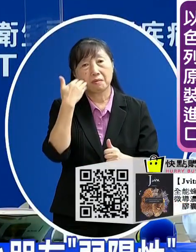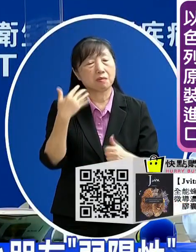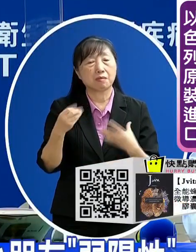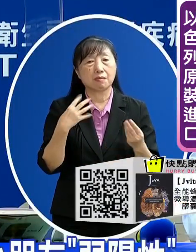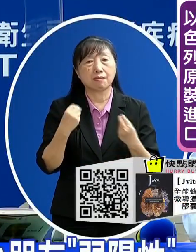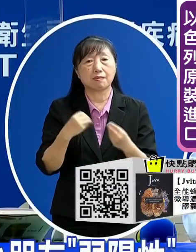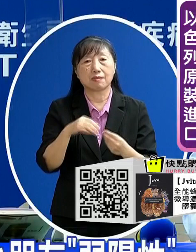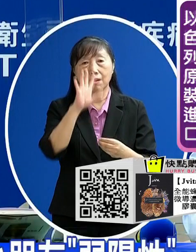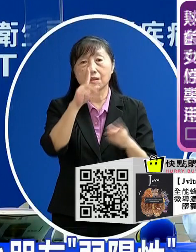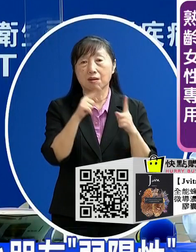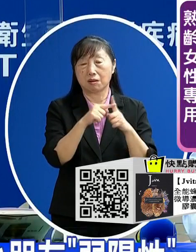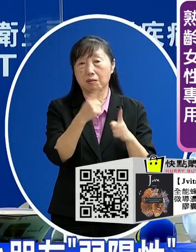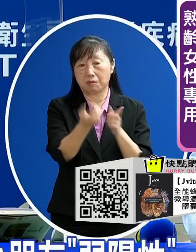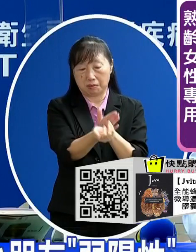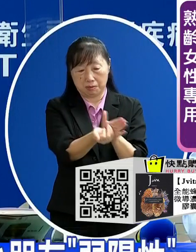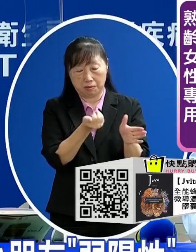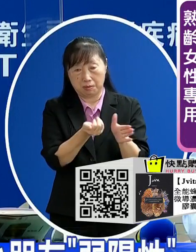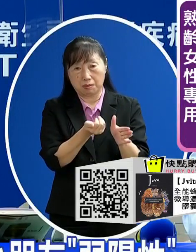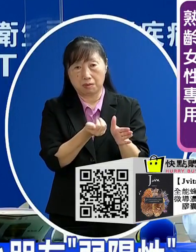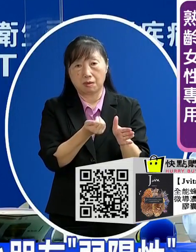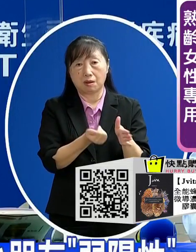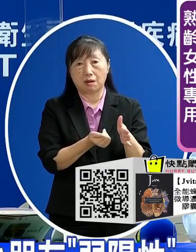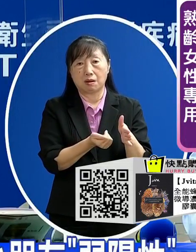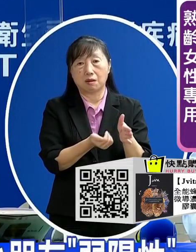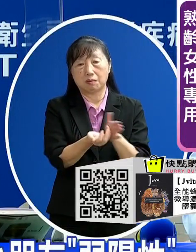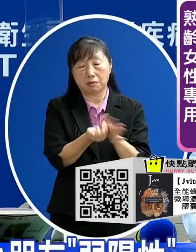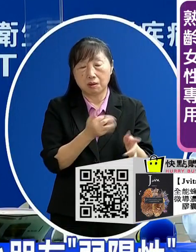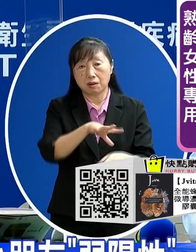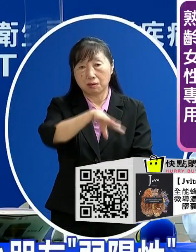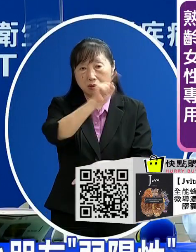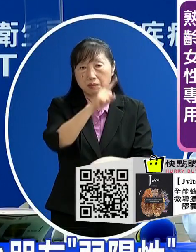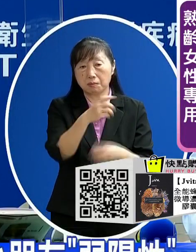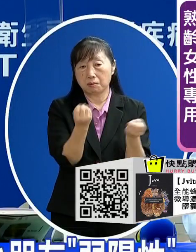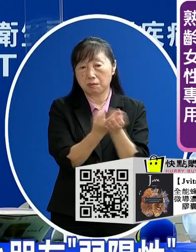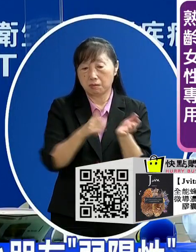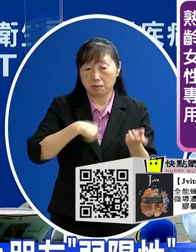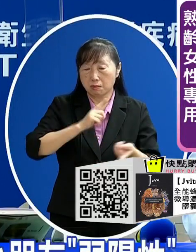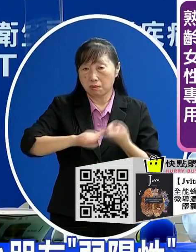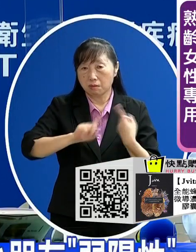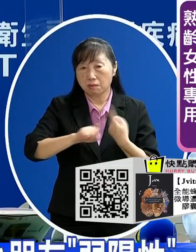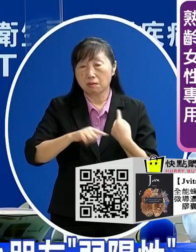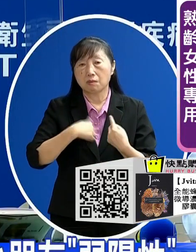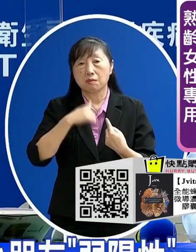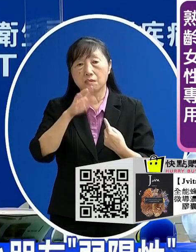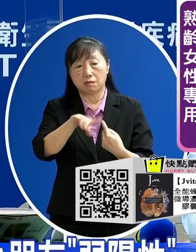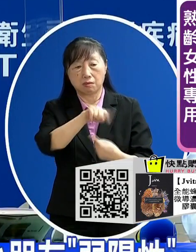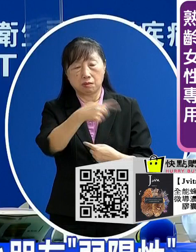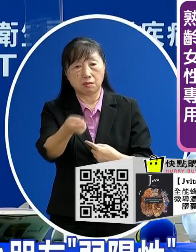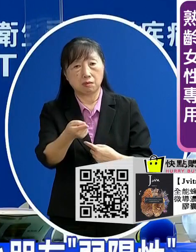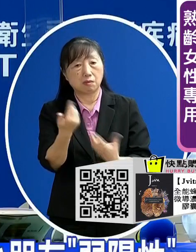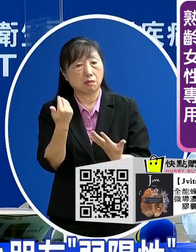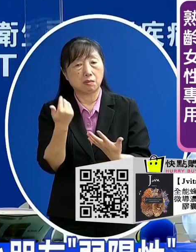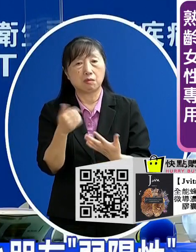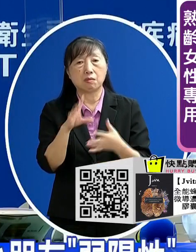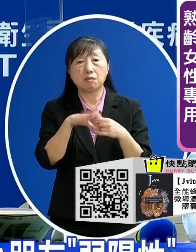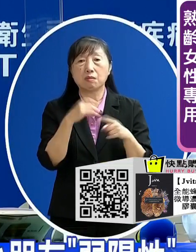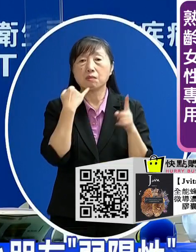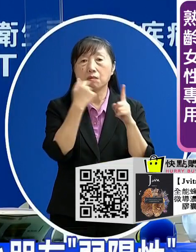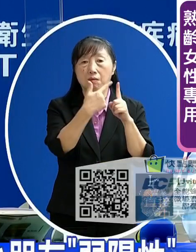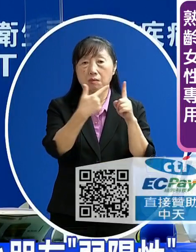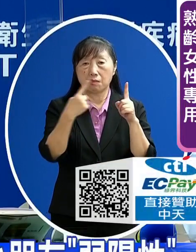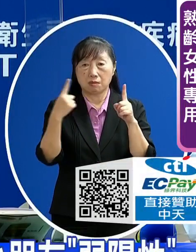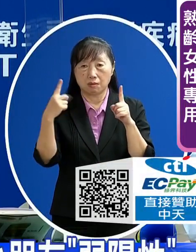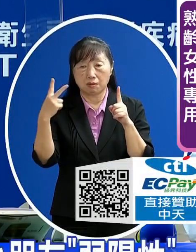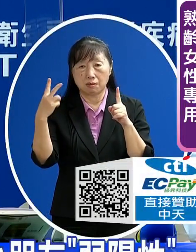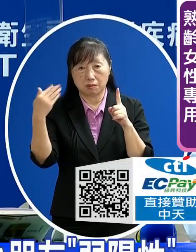日比较早啊的情况来看，哈，那会觉得就是说一个源头当然是哈